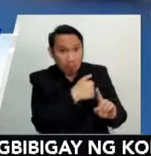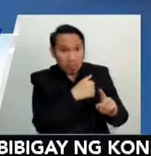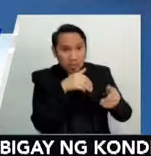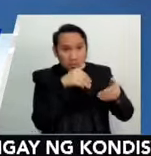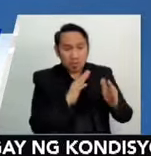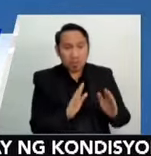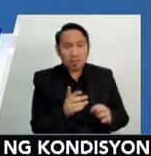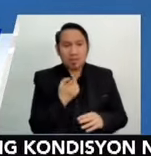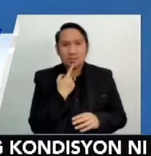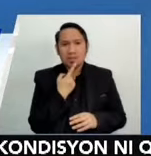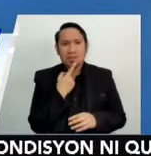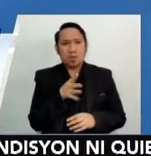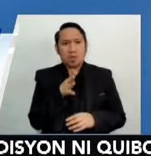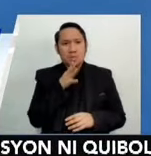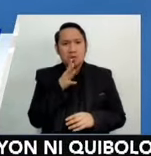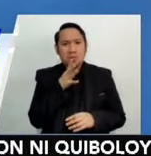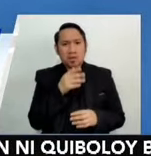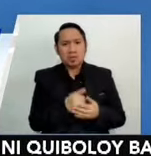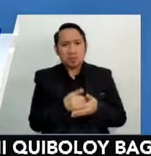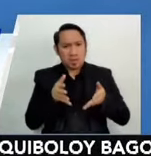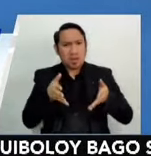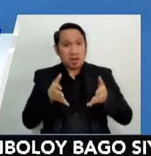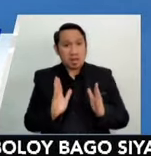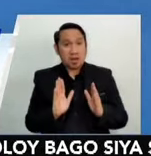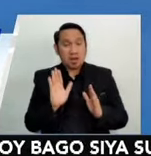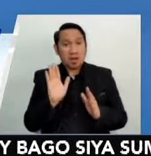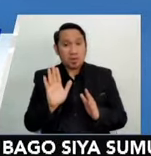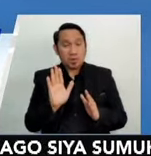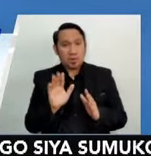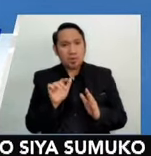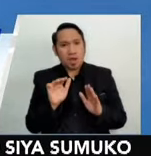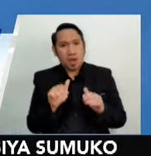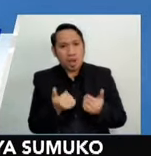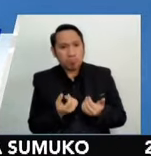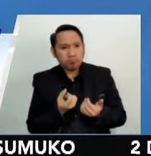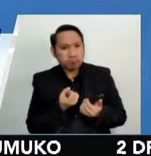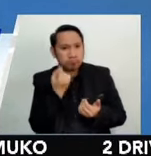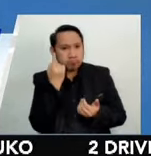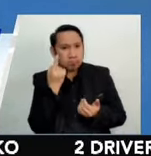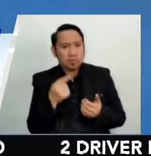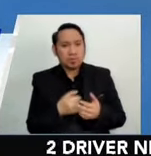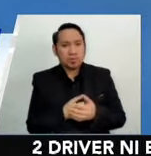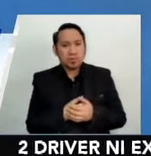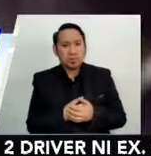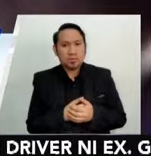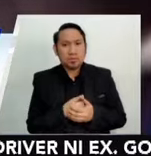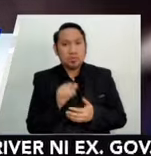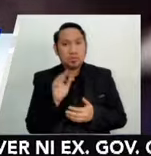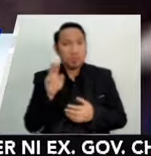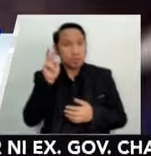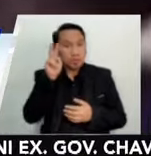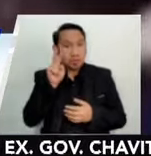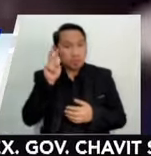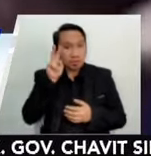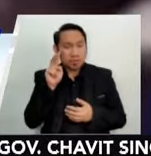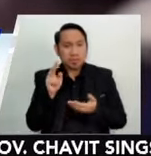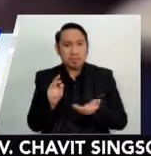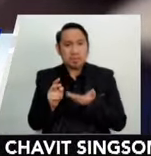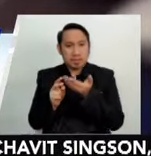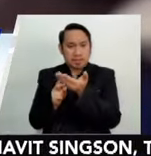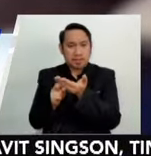Belter, paubayan na lang niya ang interpretasyon sa sparring video sa mga otoridad at sa